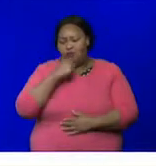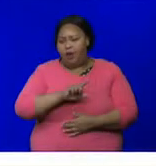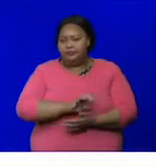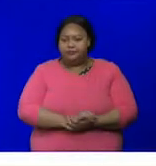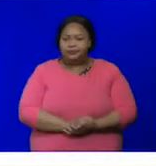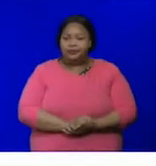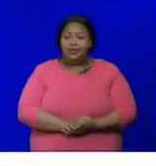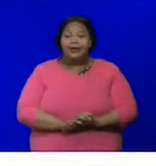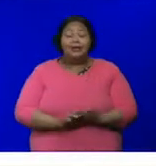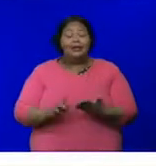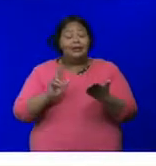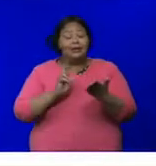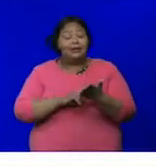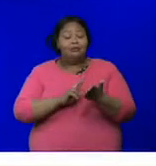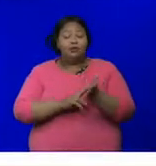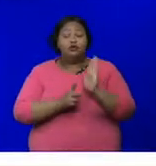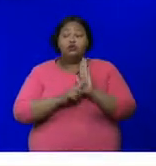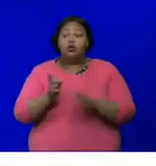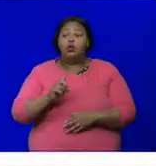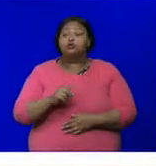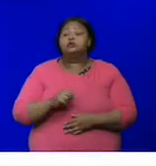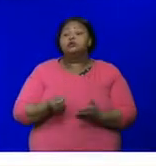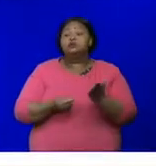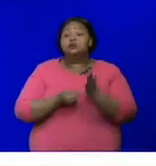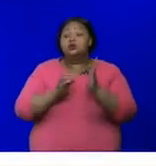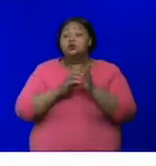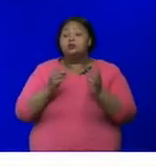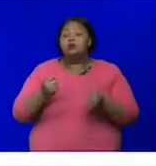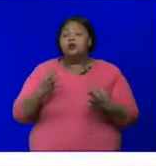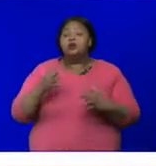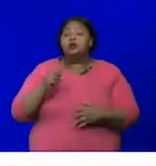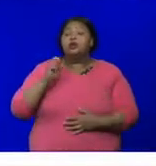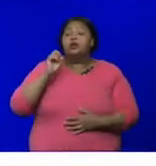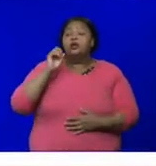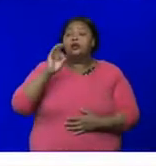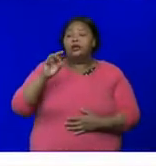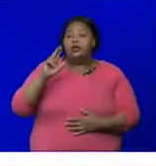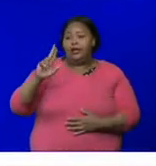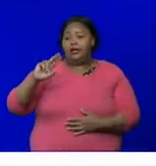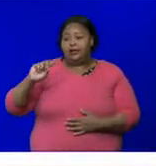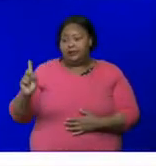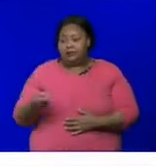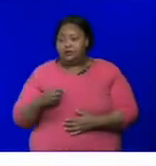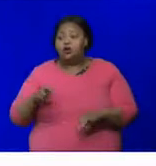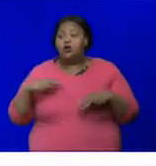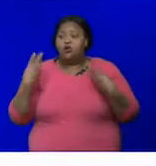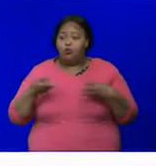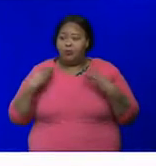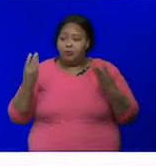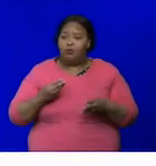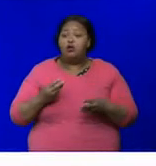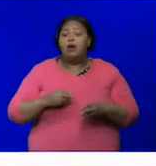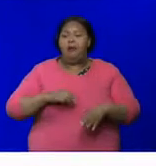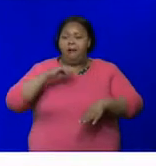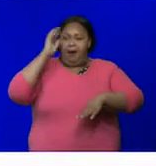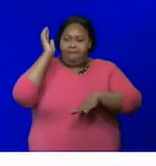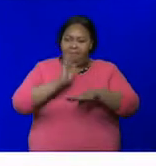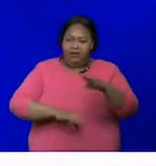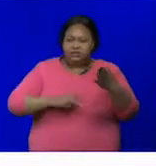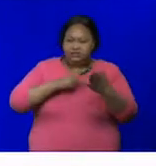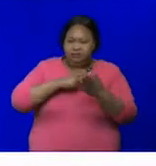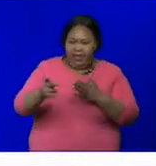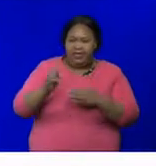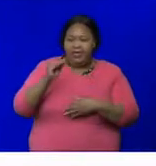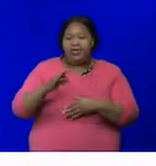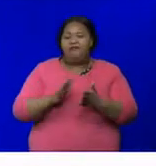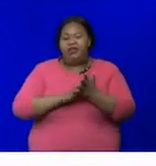Lombiko ukhomba ukuthi lomasipala wakhe imali ng-30,000 emalangeni nebantwini labatholakale balahla tibe edolobheni. Uchubeka futhi ukhomba ukuthi